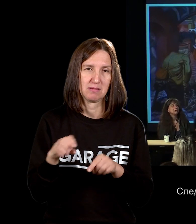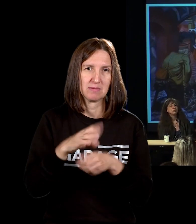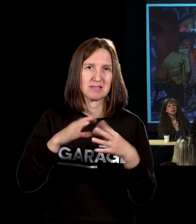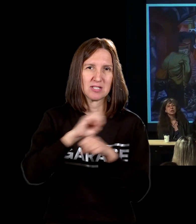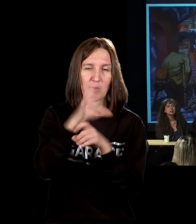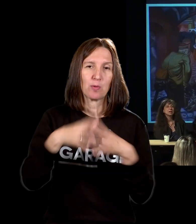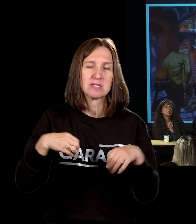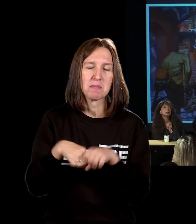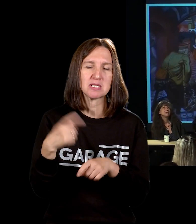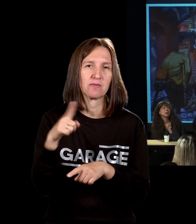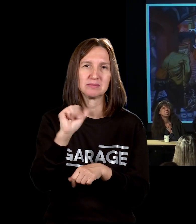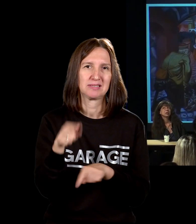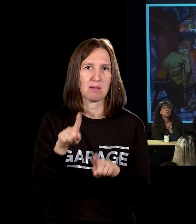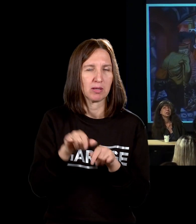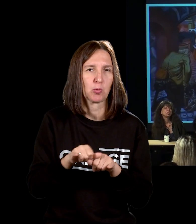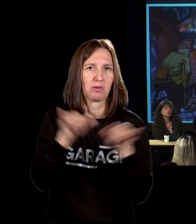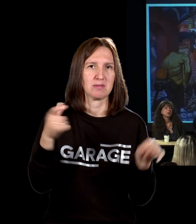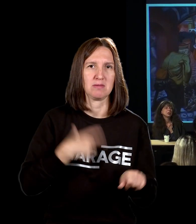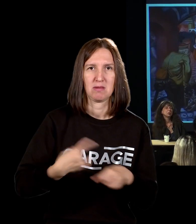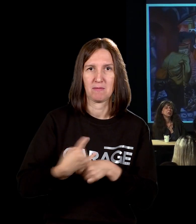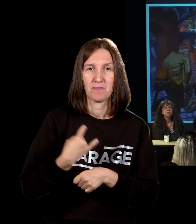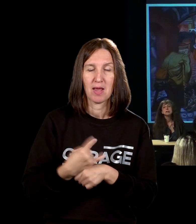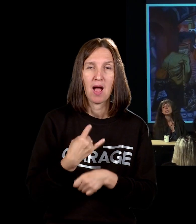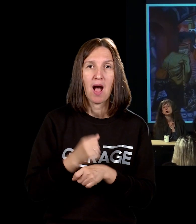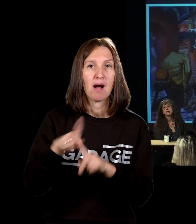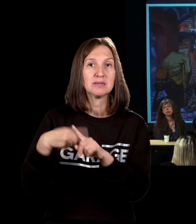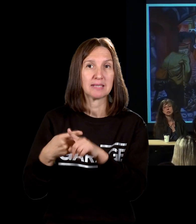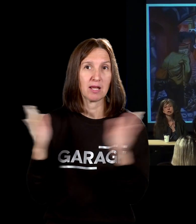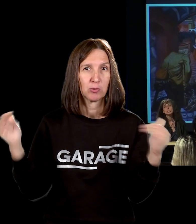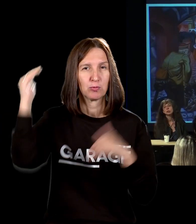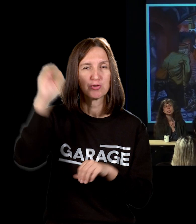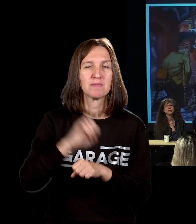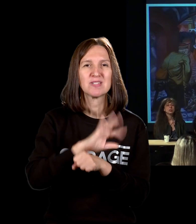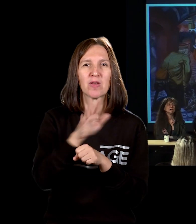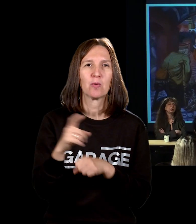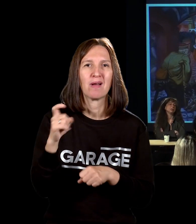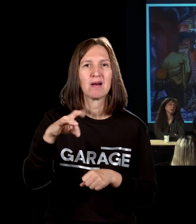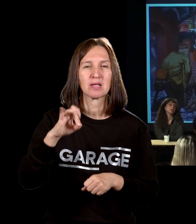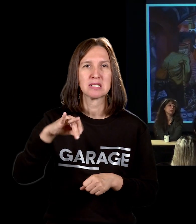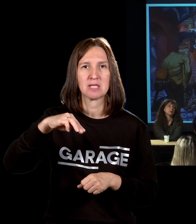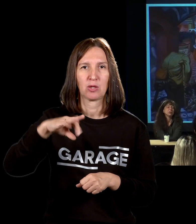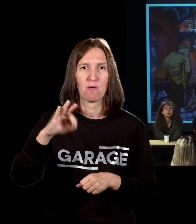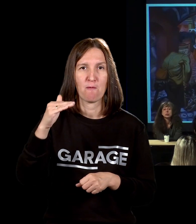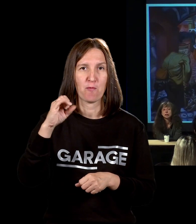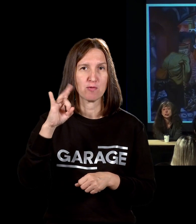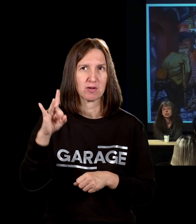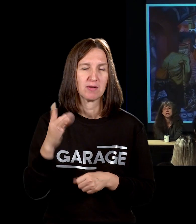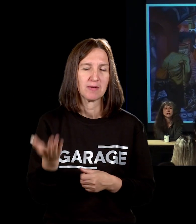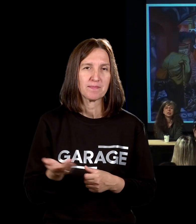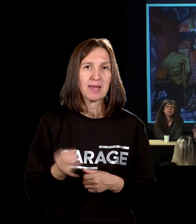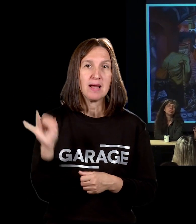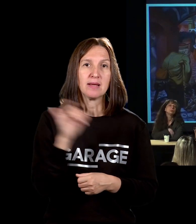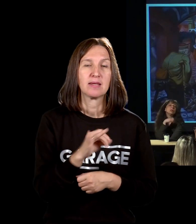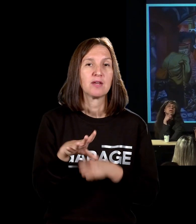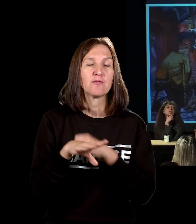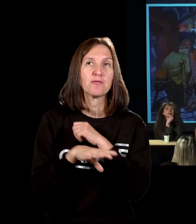А в конец, даже два самых знаменитых и самых масштабных полотна Дикса конца 20-х, начала